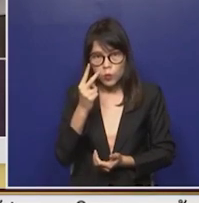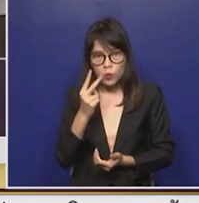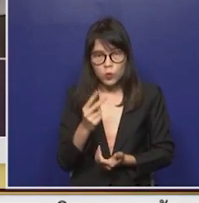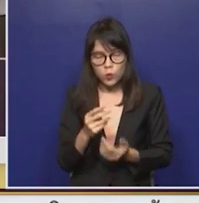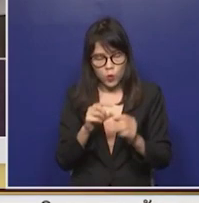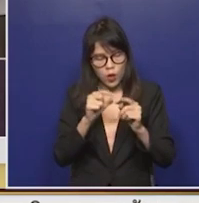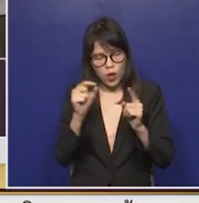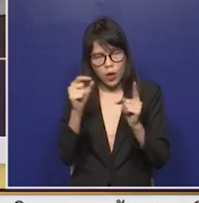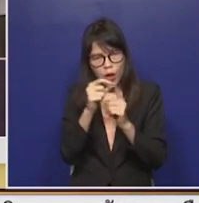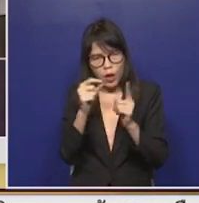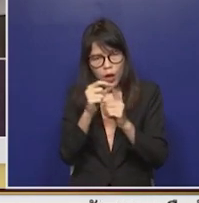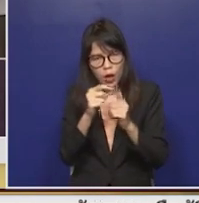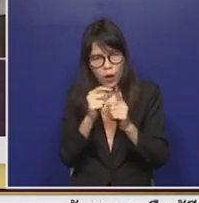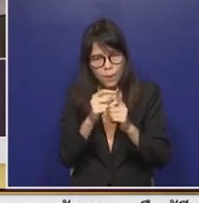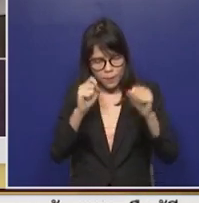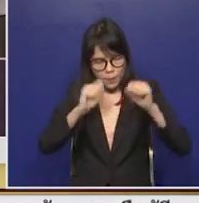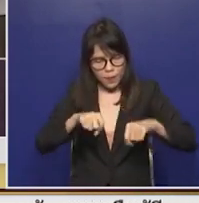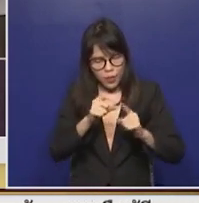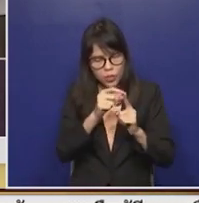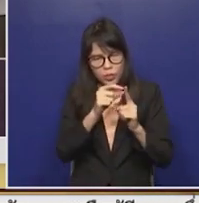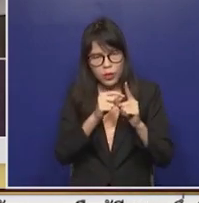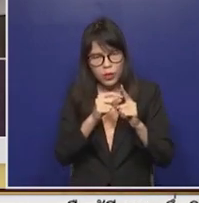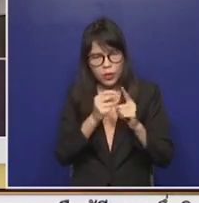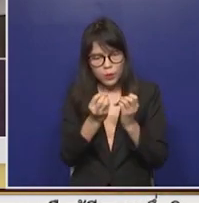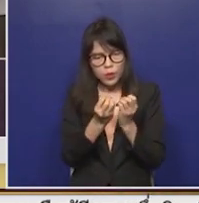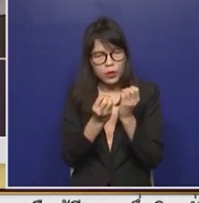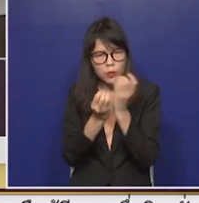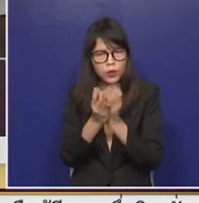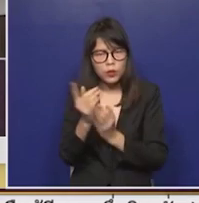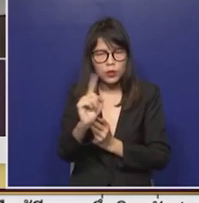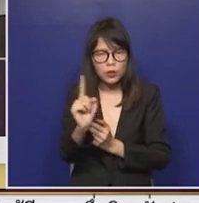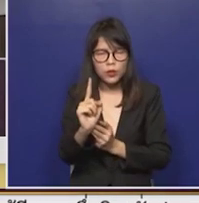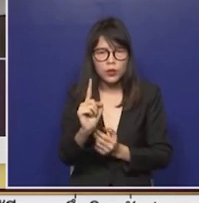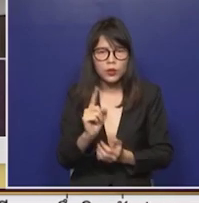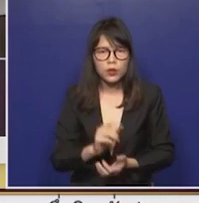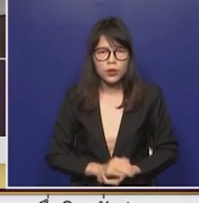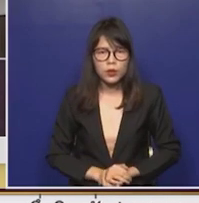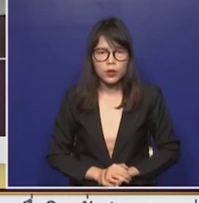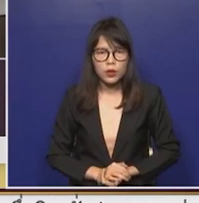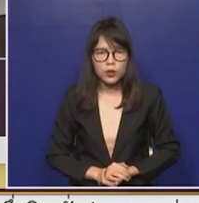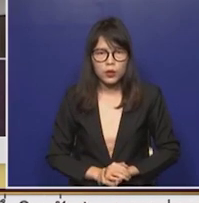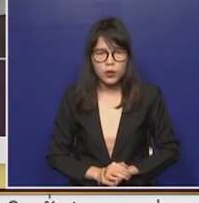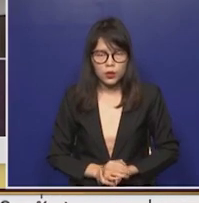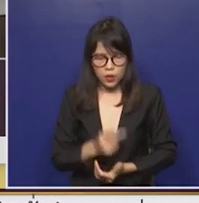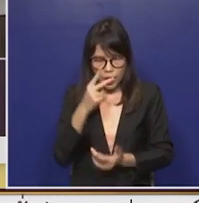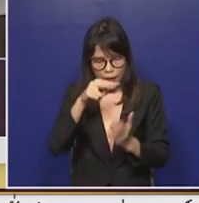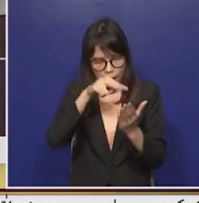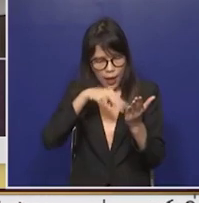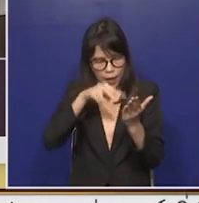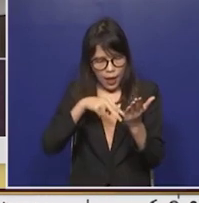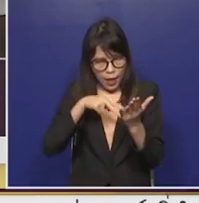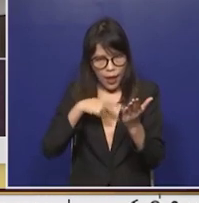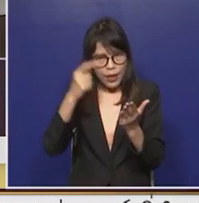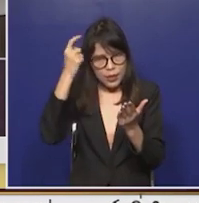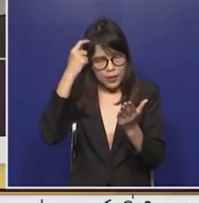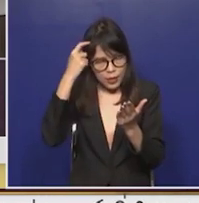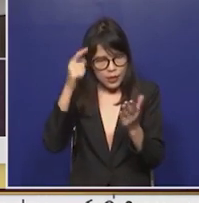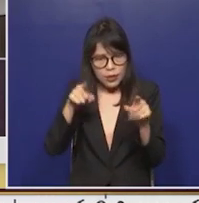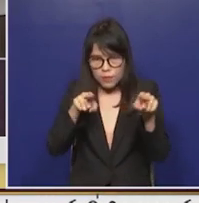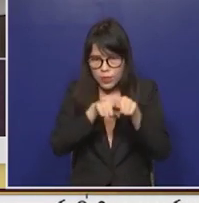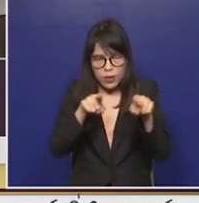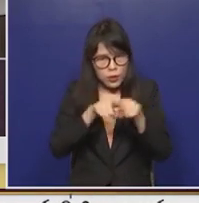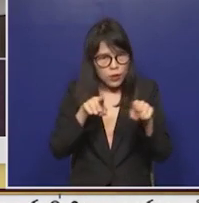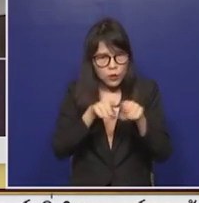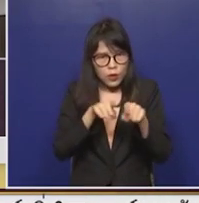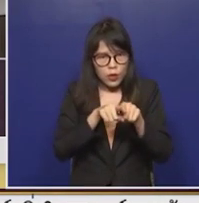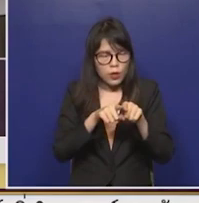ต่อมาตรา6นี้หรือไม่คำตอบก็คือเห็นร่วมกันว่าไม่มีแต่เป็นการกล่าวหารัฐ